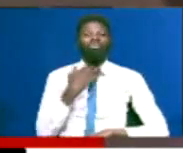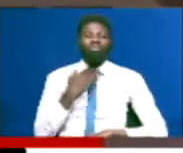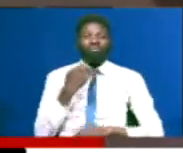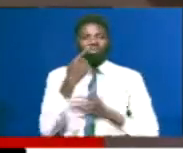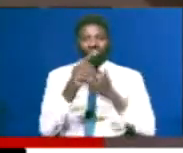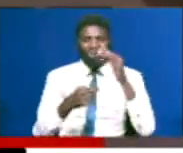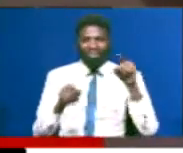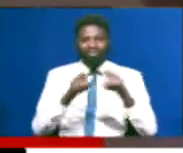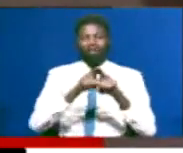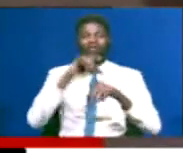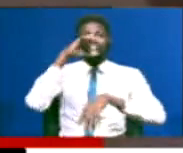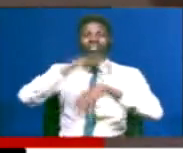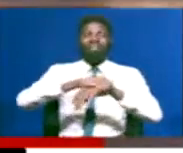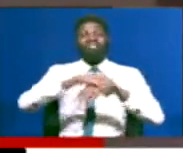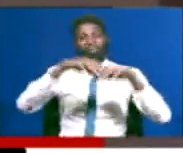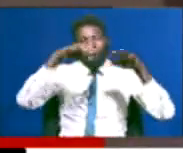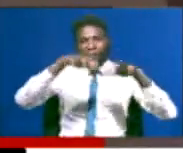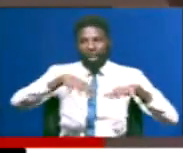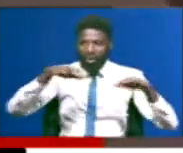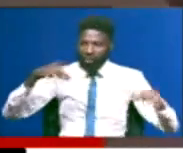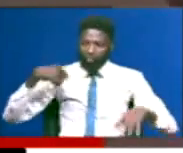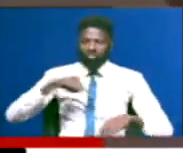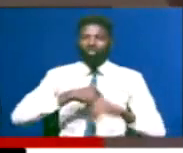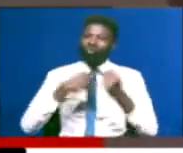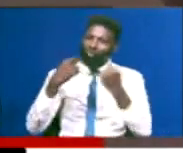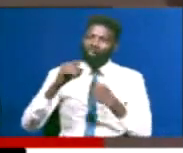masoko. Tumezungumza bari ya CHVs,